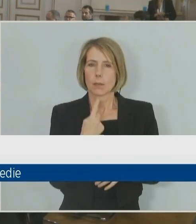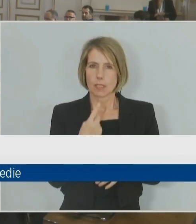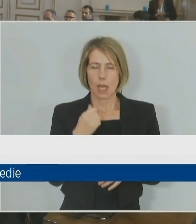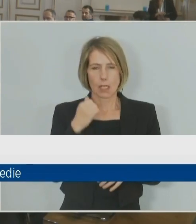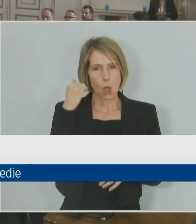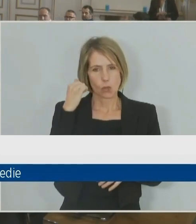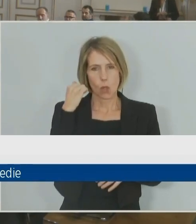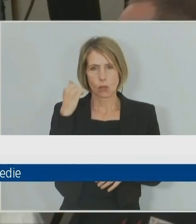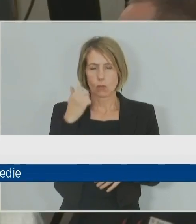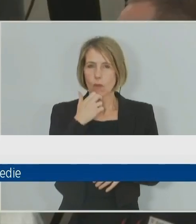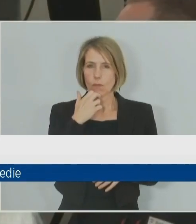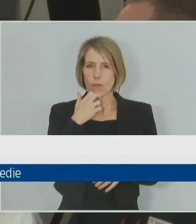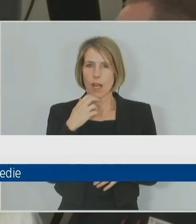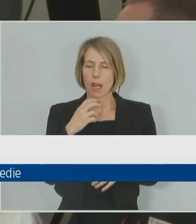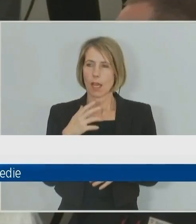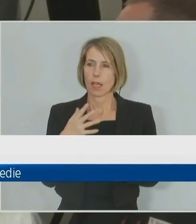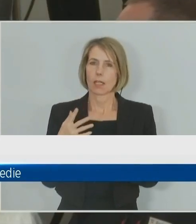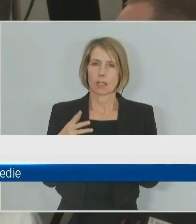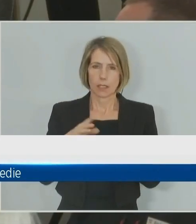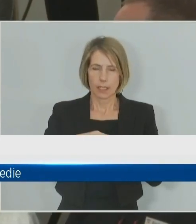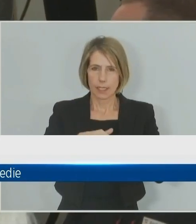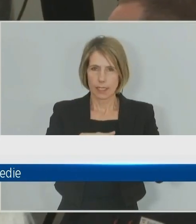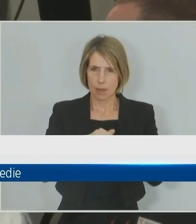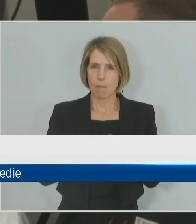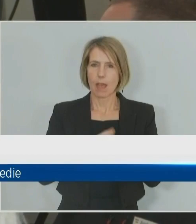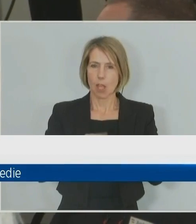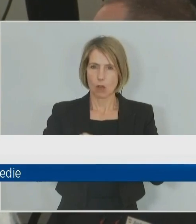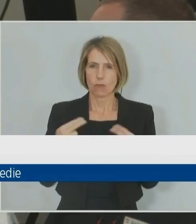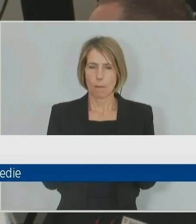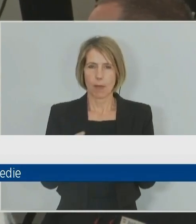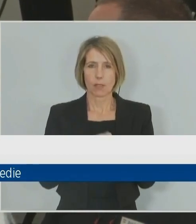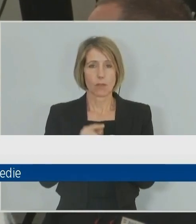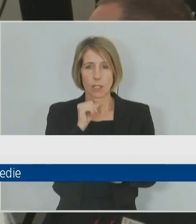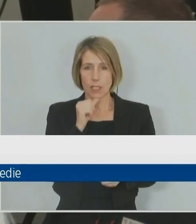Kemi bashkimin Europian dhe Zotin Borrell që është,